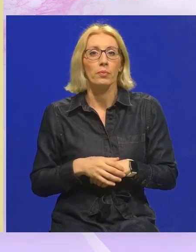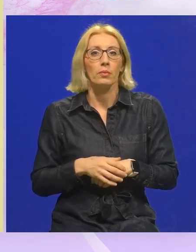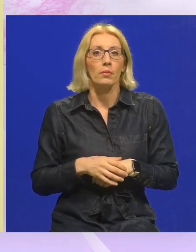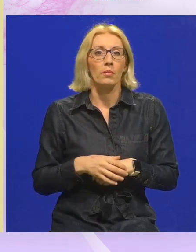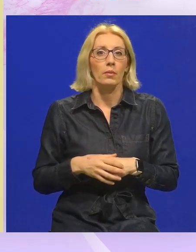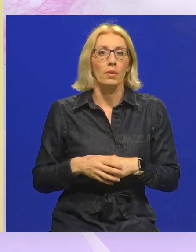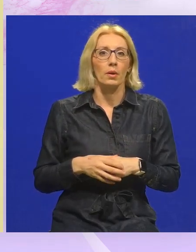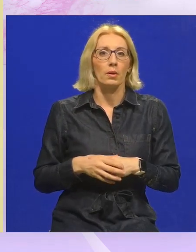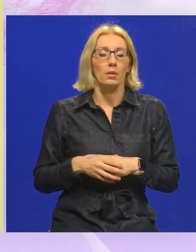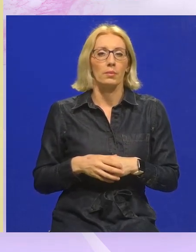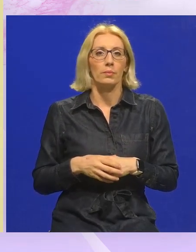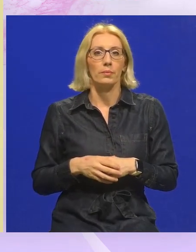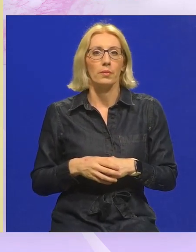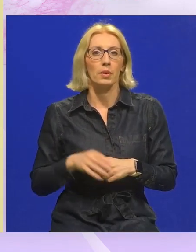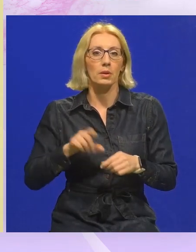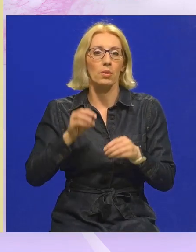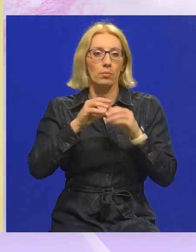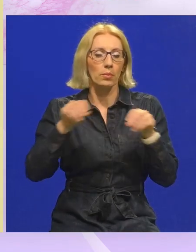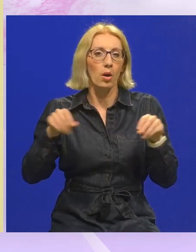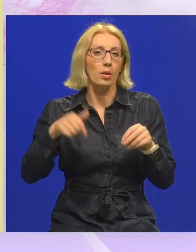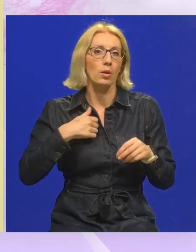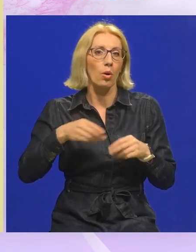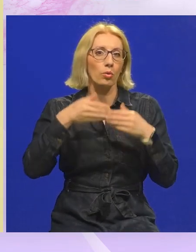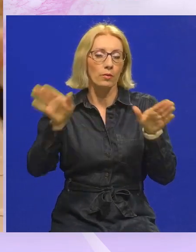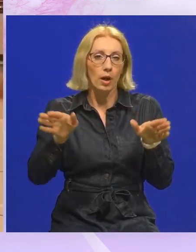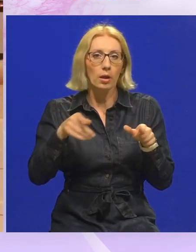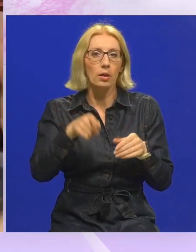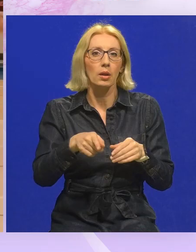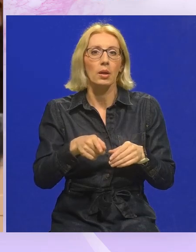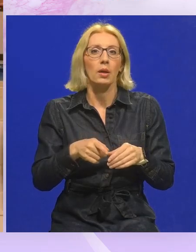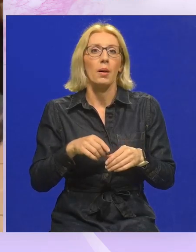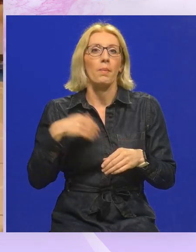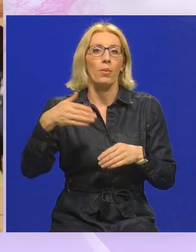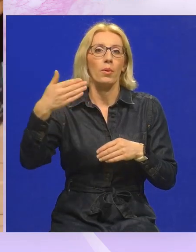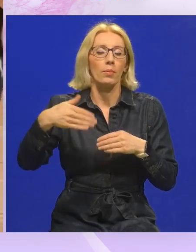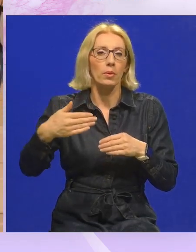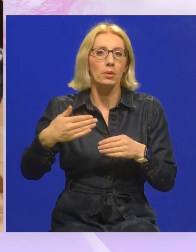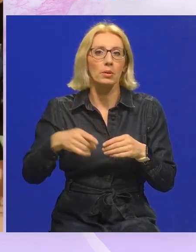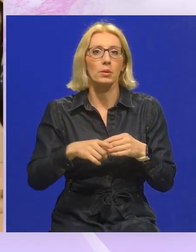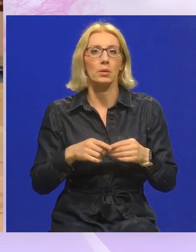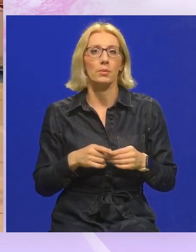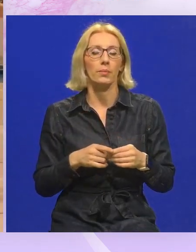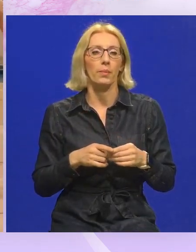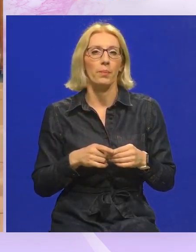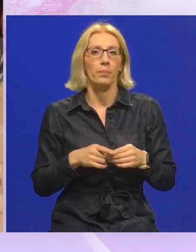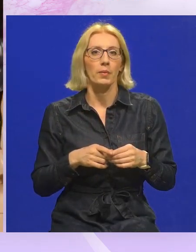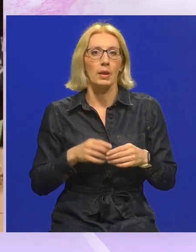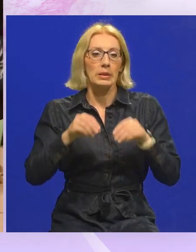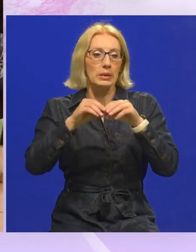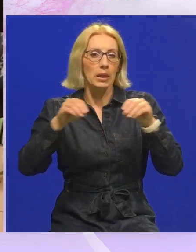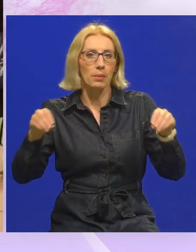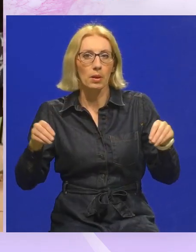ukrašeno. Tako da s njima otvaramo, onda nam ide dalje po protokolu što je, znači,